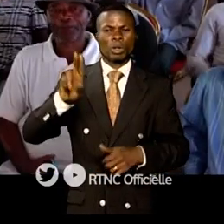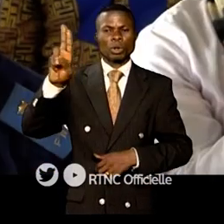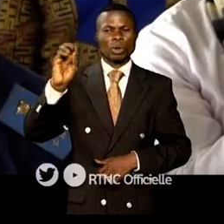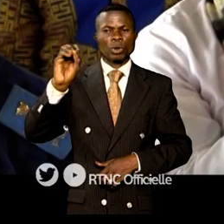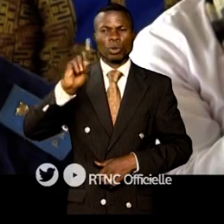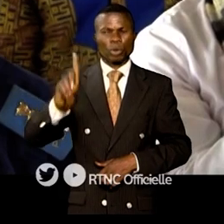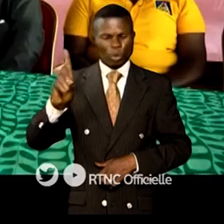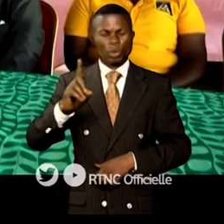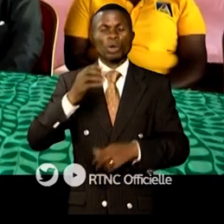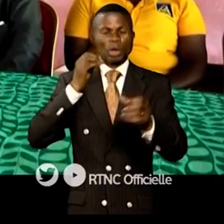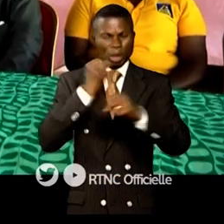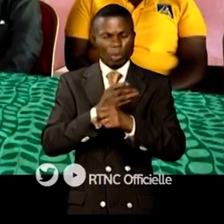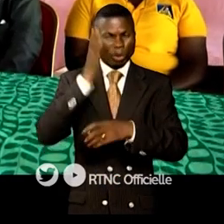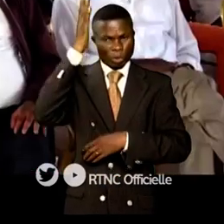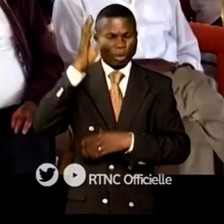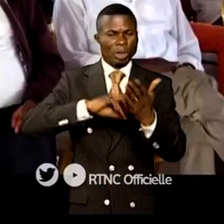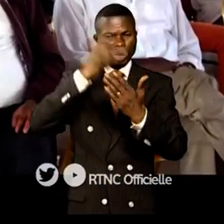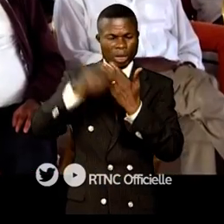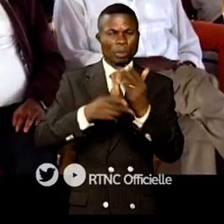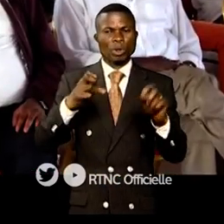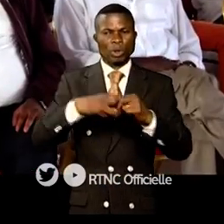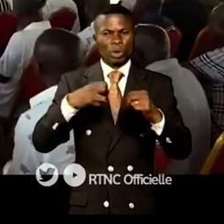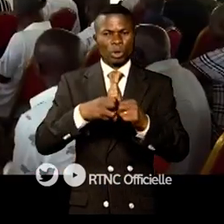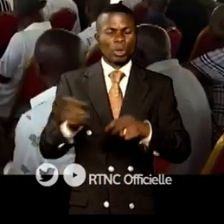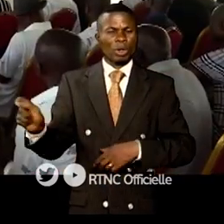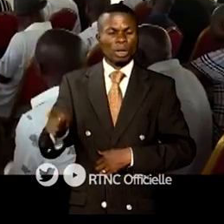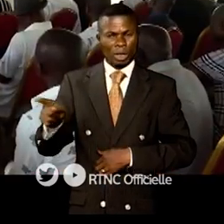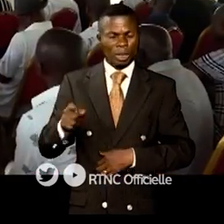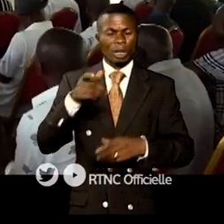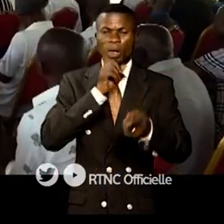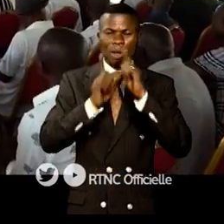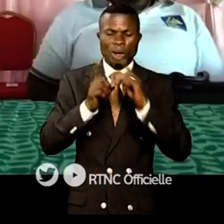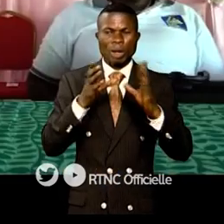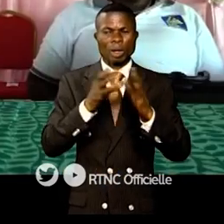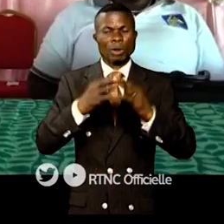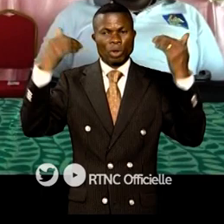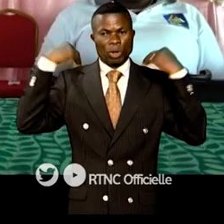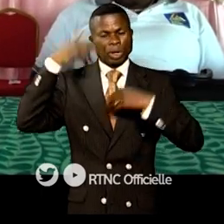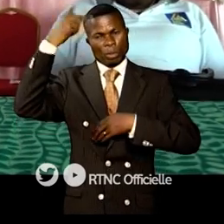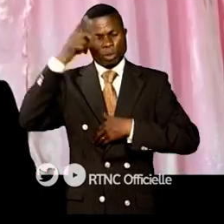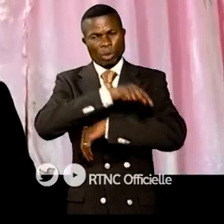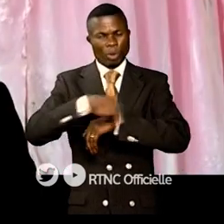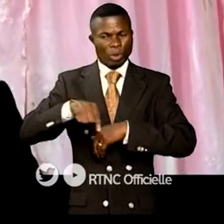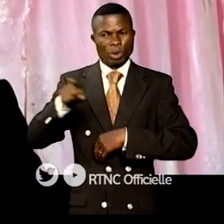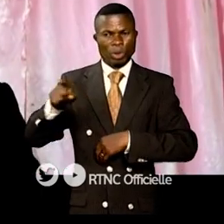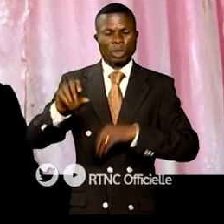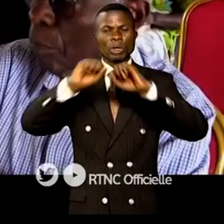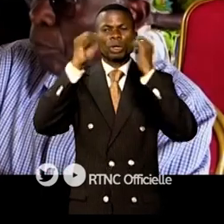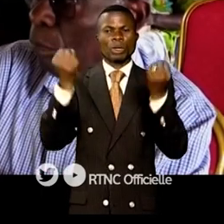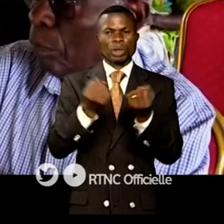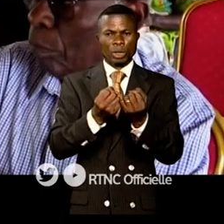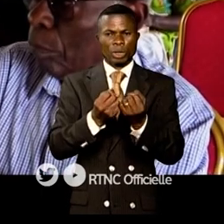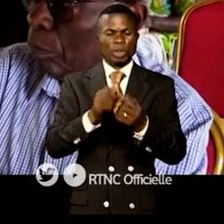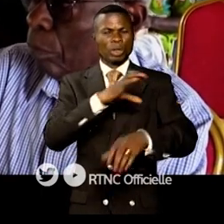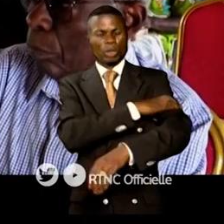la concrétisation prochaine de ce projet d'électrification de leur terroir. Au cours des échanges avec les autorités politico-administratives, la société civile et